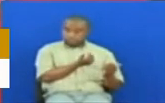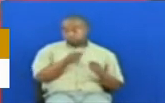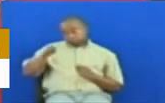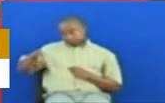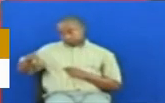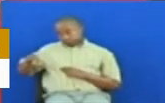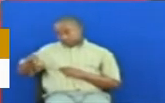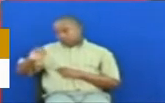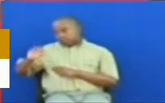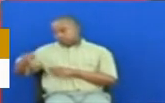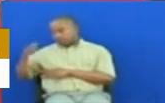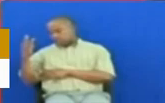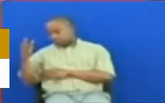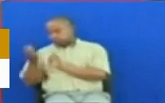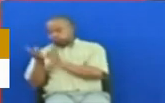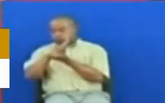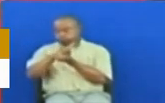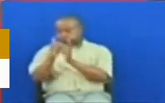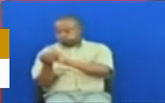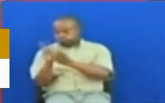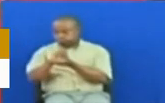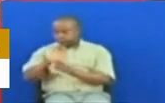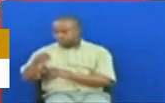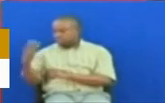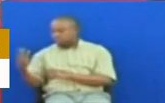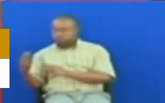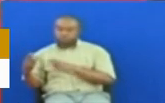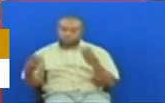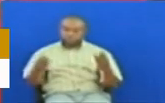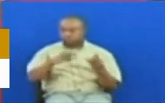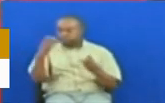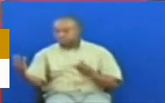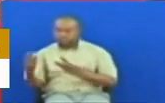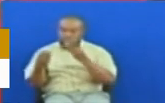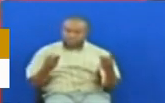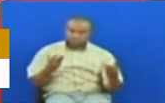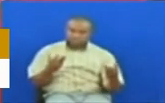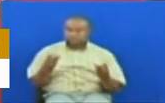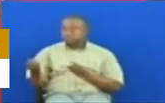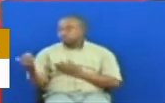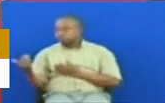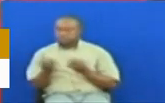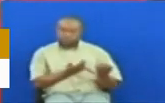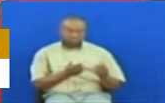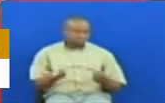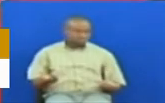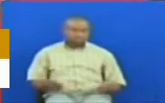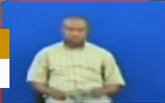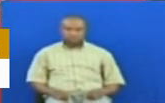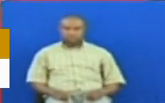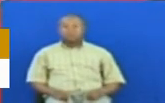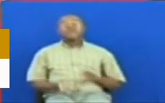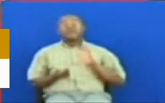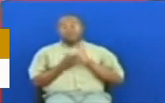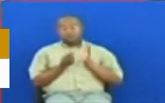mwingine waingie miaka mitatu, ama huyu anatoka huku huyu anatoka, mradi wasubiri, halafu ikiwa